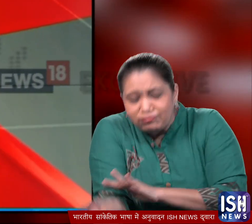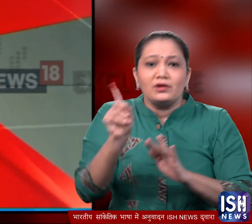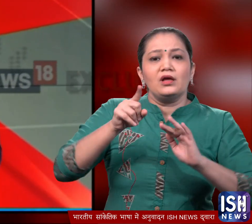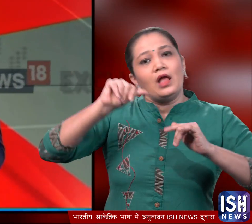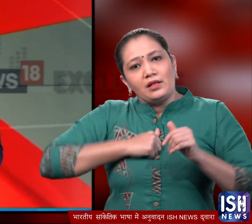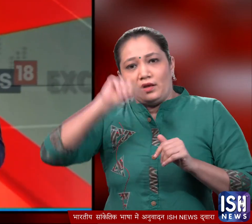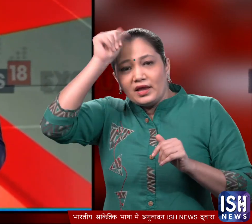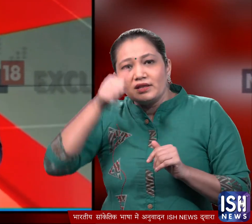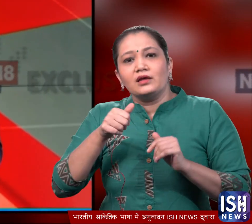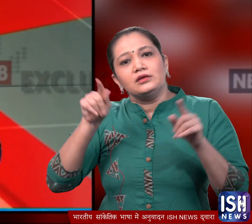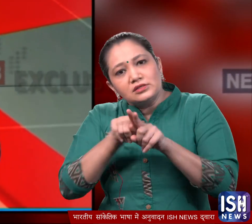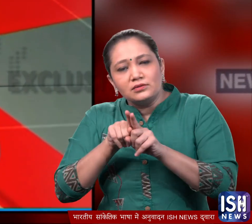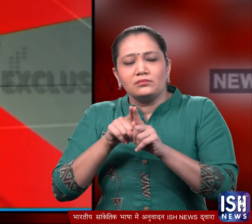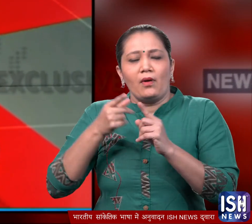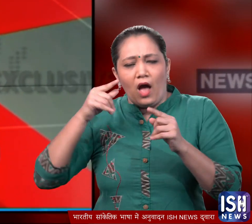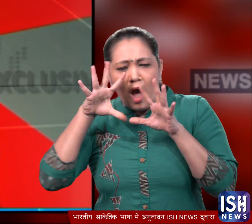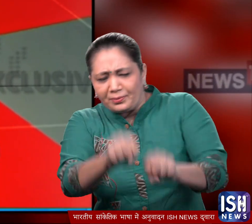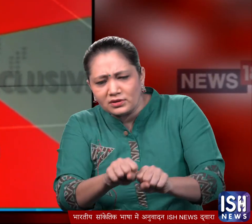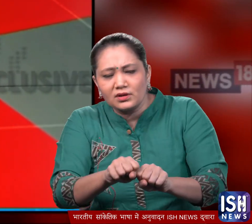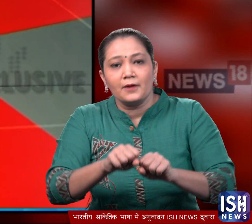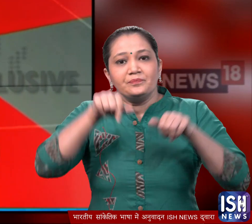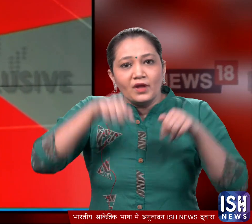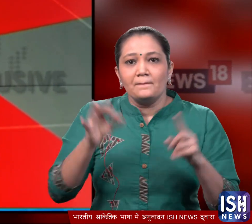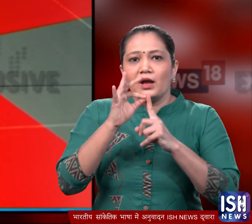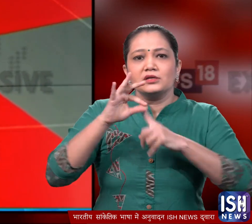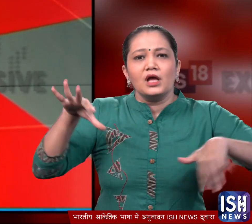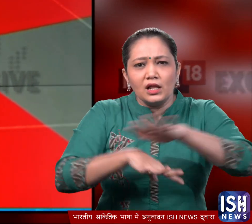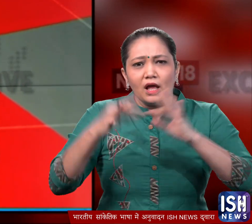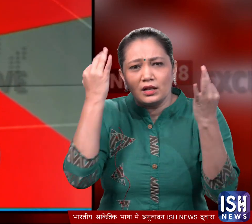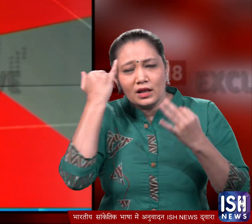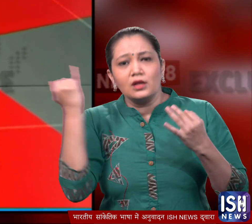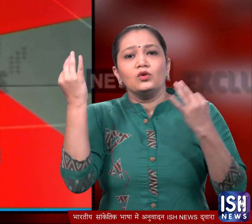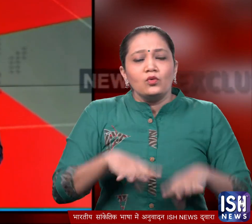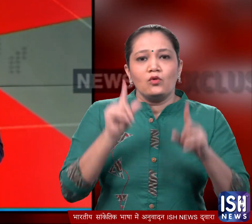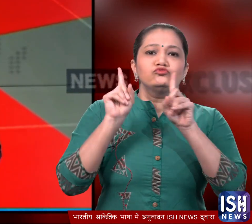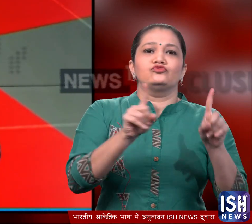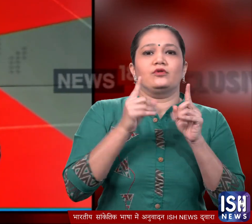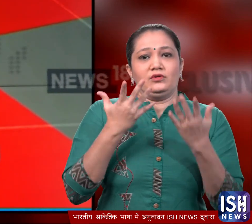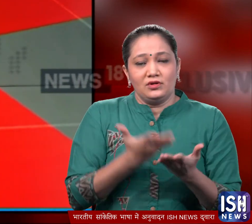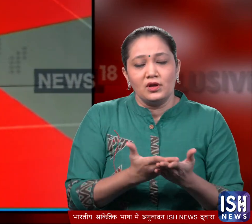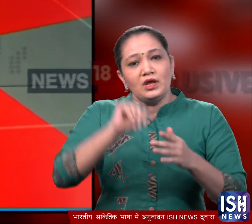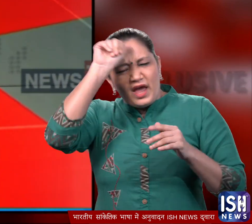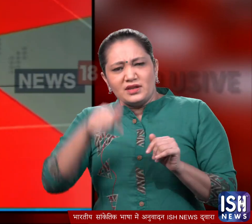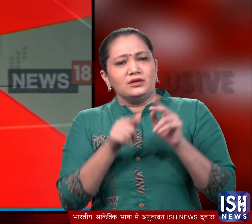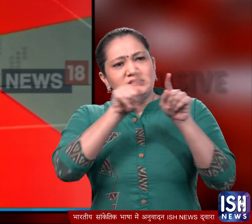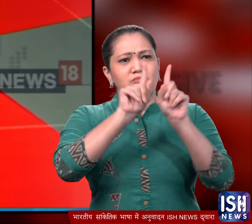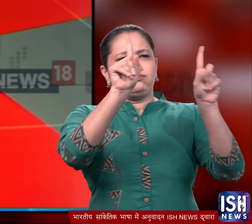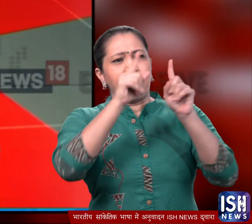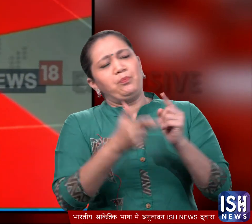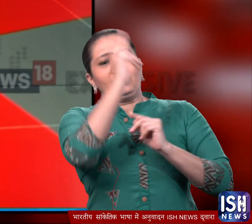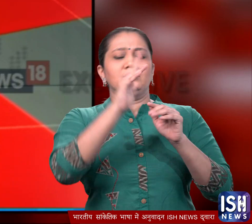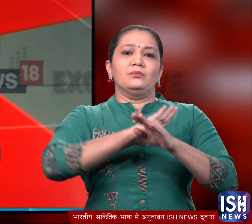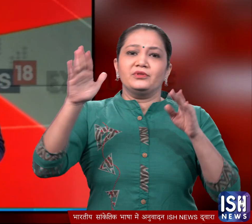तो उन पर भी सेना और अर्धसैनिक बल के जवानों की नजर पड़ गई, और अब पाकिस्तान की तरफ से ड्रोन को हथियार बनाया जा रहा है, जिन्हें भारतीय फौज अब